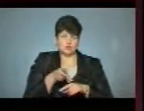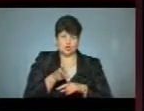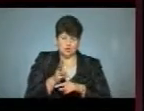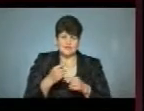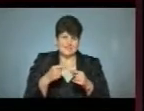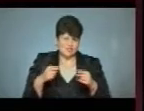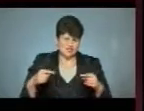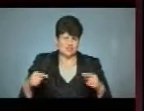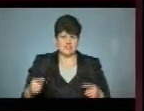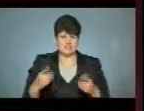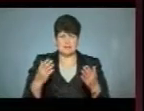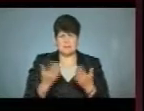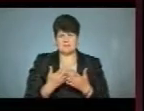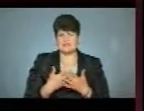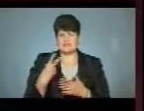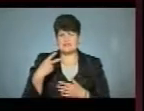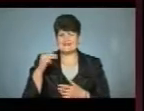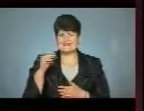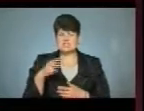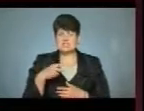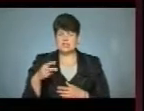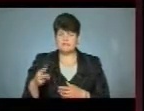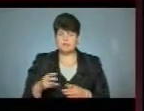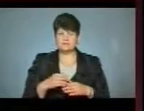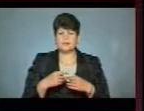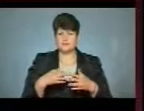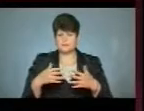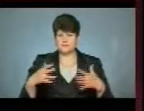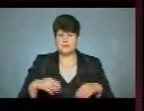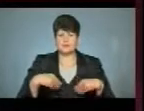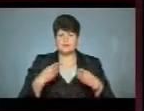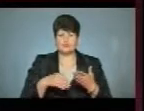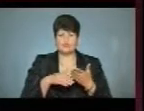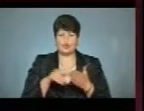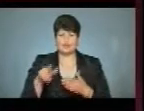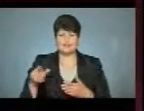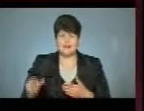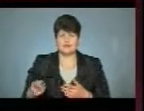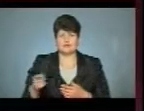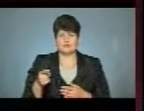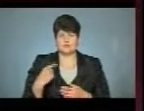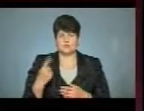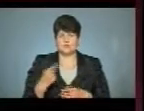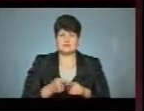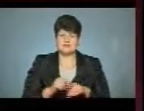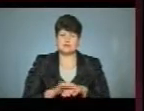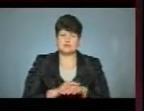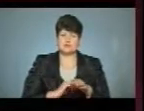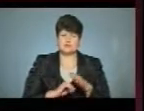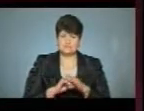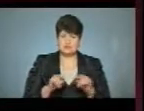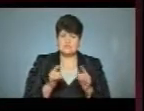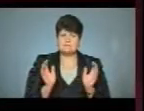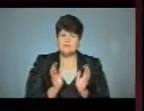класів вартістю майже 20 тисяч євро. Приладдя передають волонтери проєкту «Тернопільщина». Цей проєкт реалізовує благодійний фонд